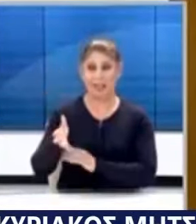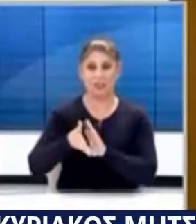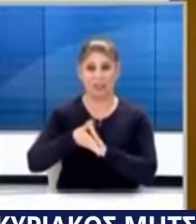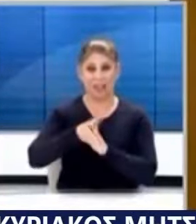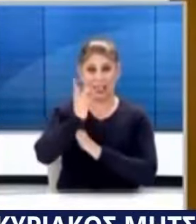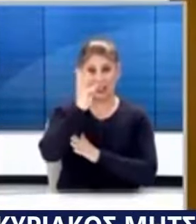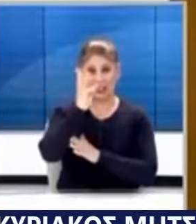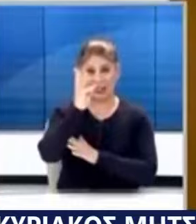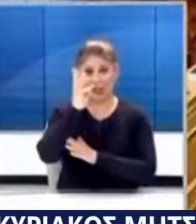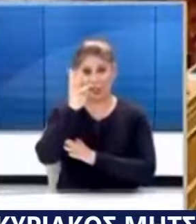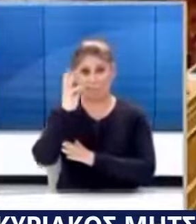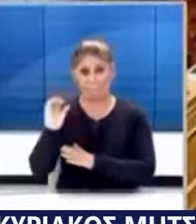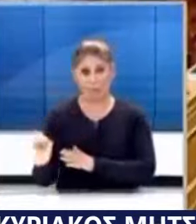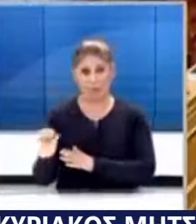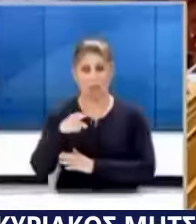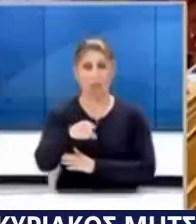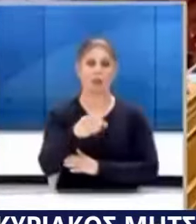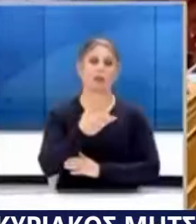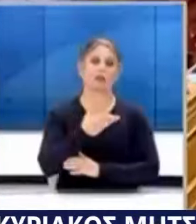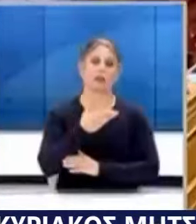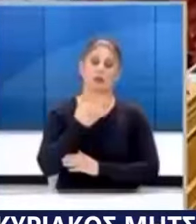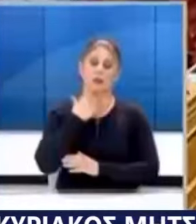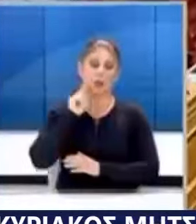13-0 για παράβαση καθήκοντος από το ελληνικό δικαστήριο.